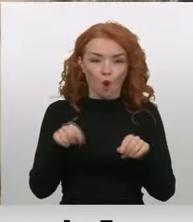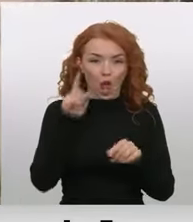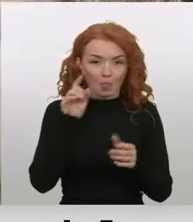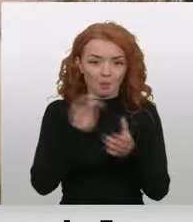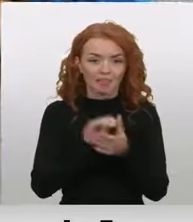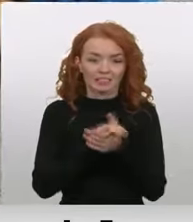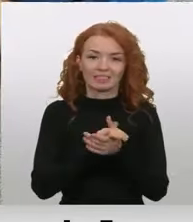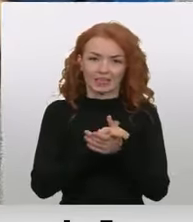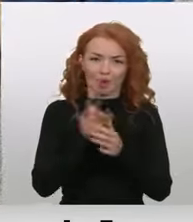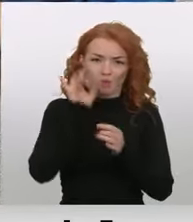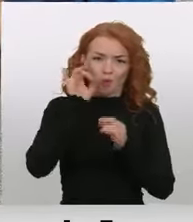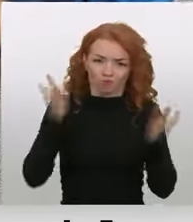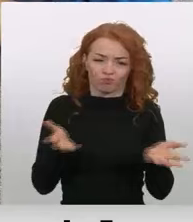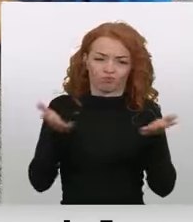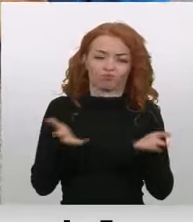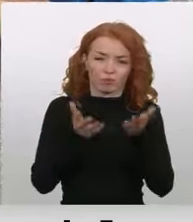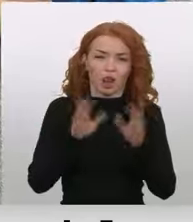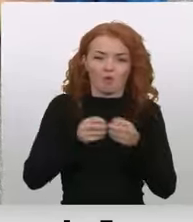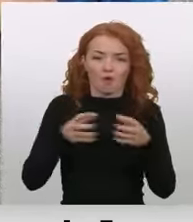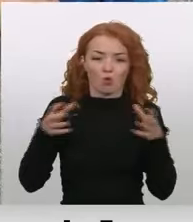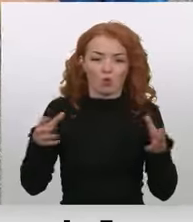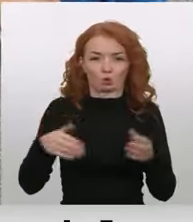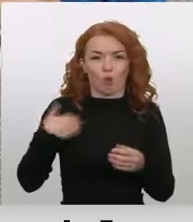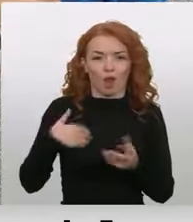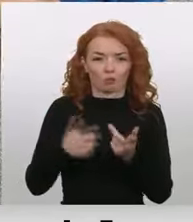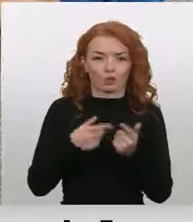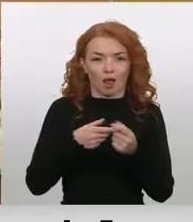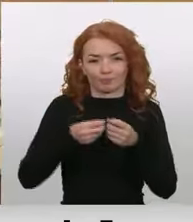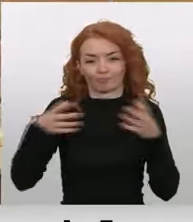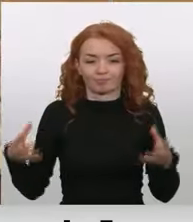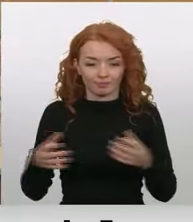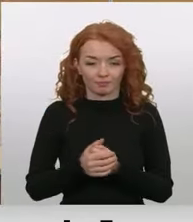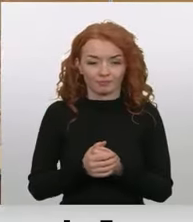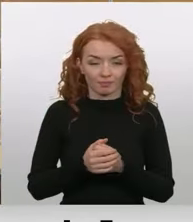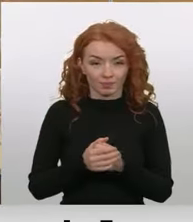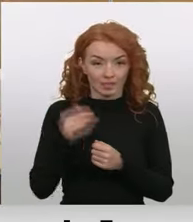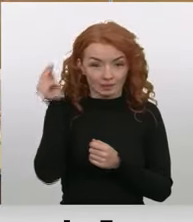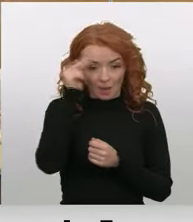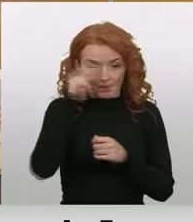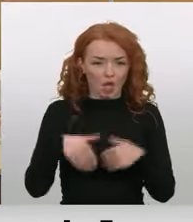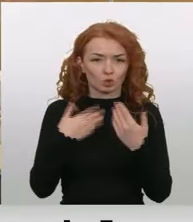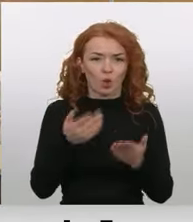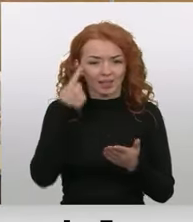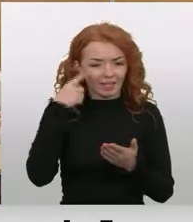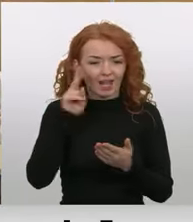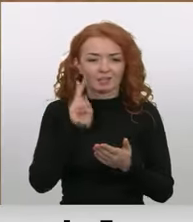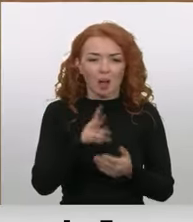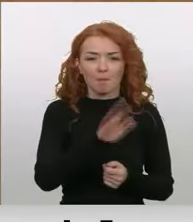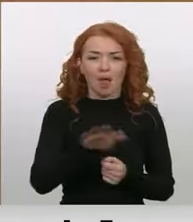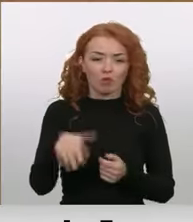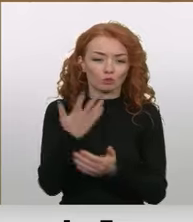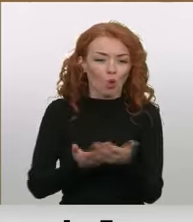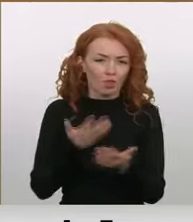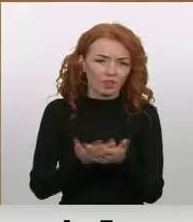atpazīstamības veicināšanu, tā vairojot arī skolēnu skaitu tajās. Seminārs tas ir devis visādas idejas, kā bērnus